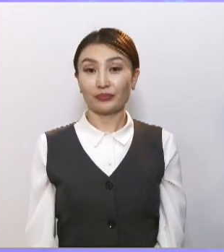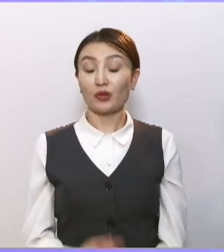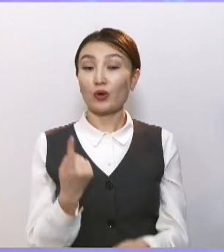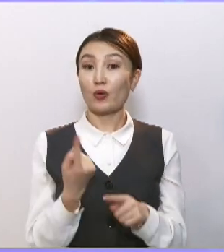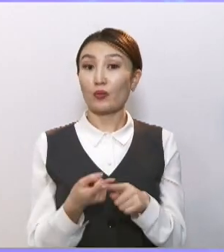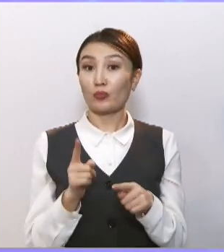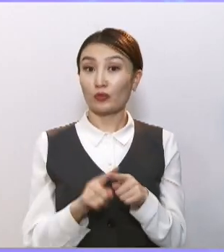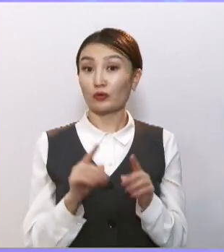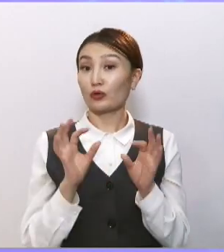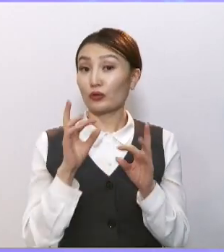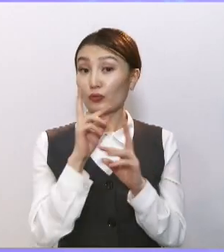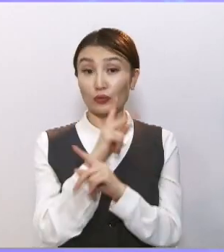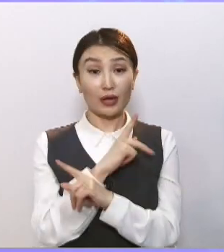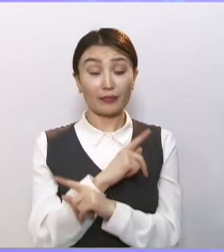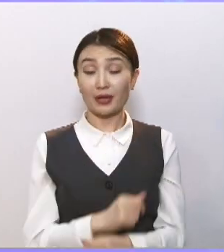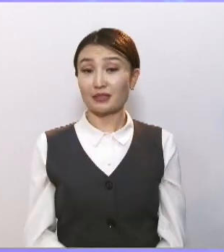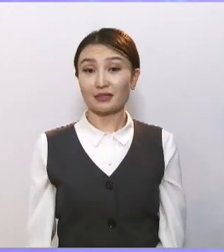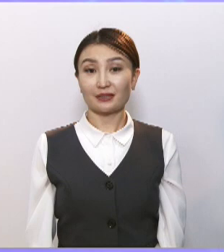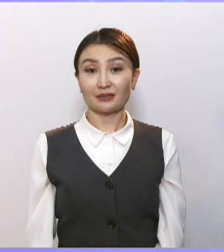Бул туура эмес.